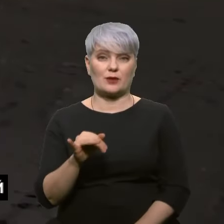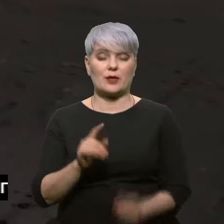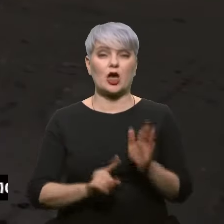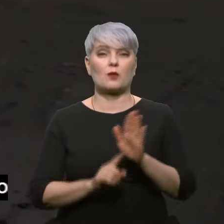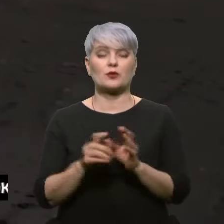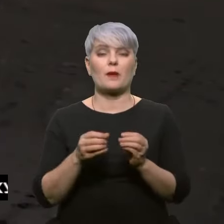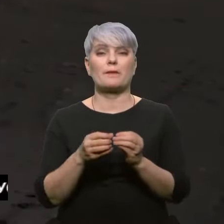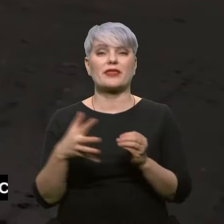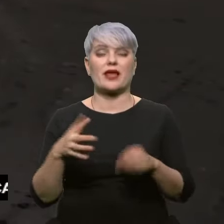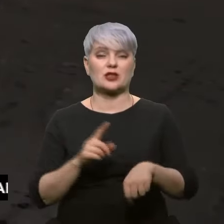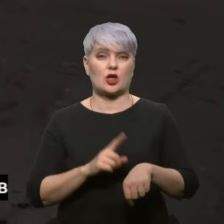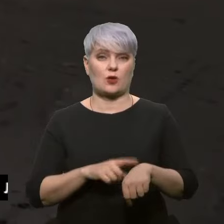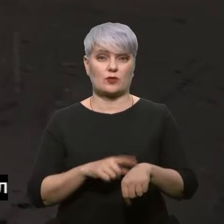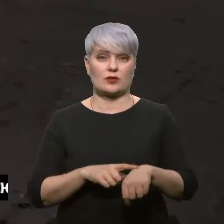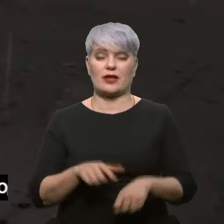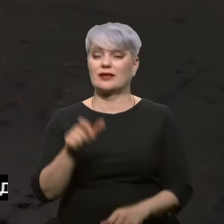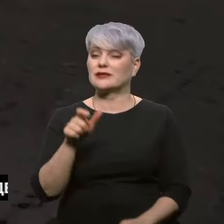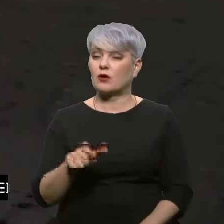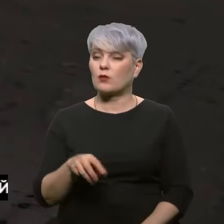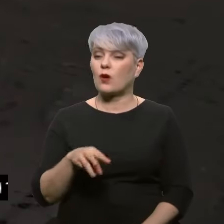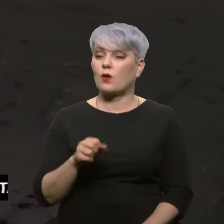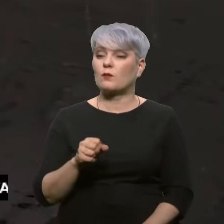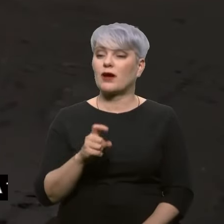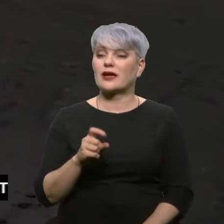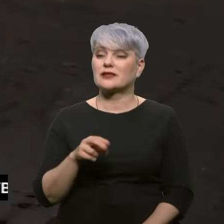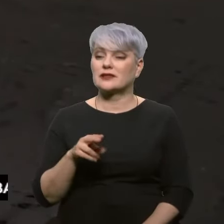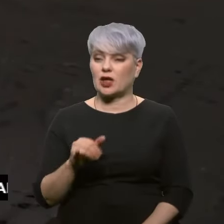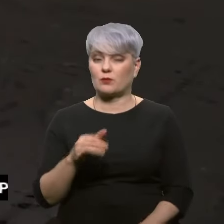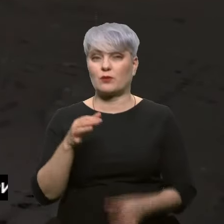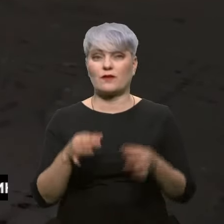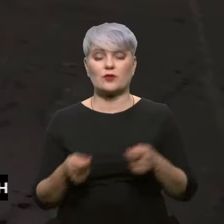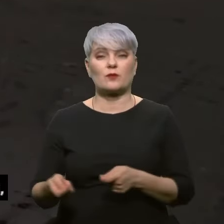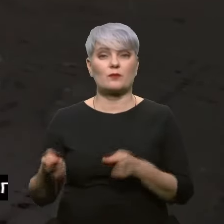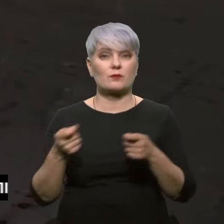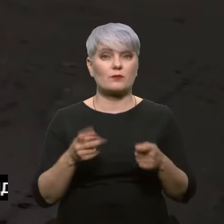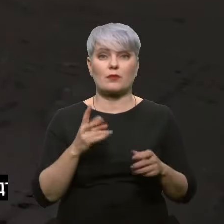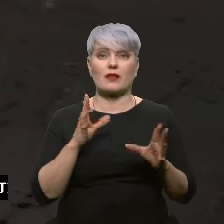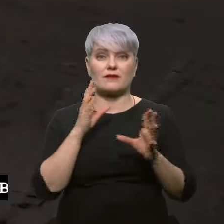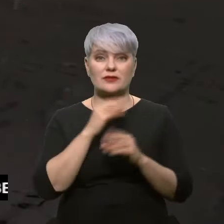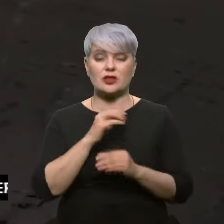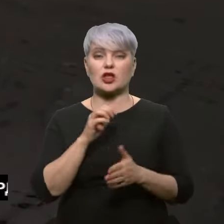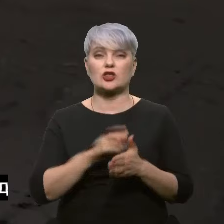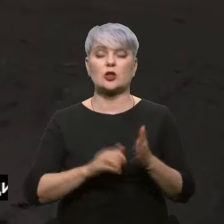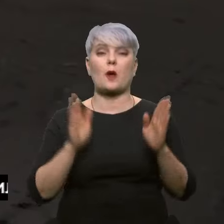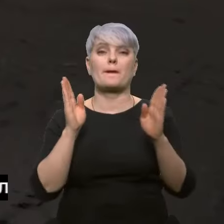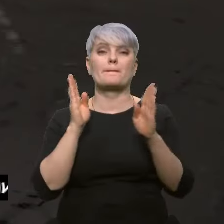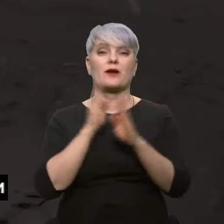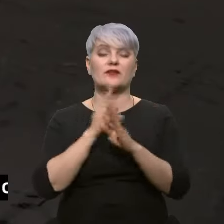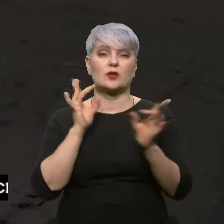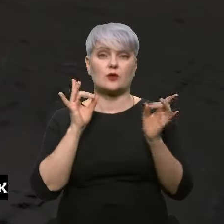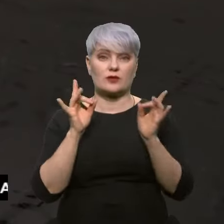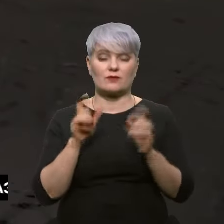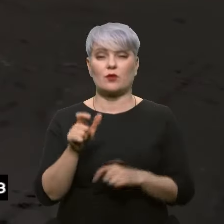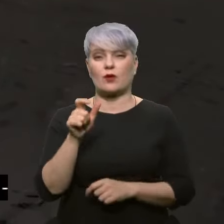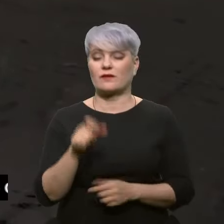15-й годині. Самого Ігоря Мазепу на засідання у залу суду доставити не встигли через повітряну тривогу, тому він